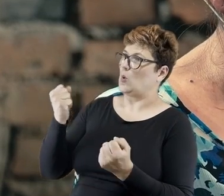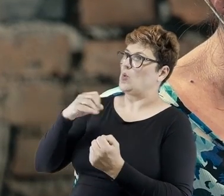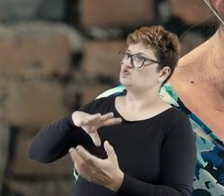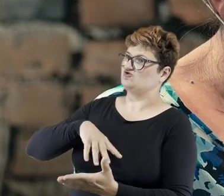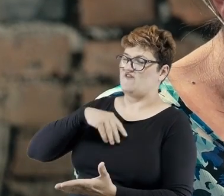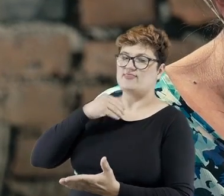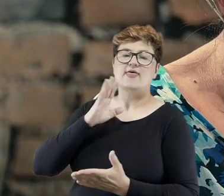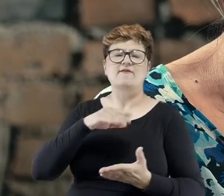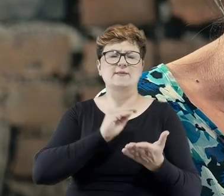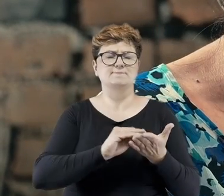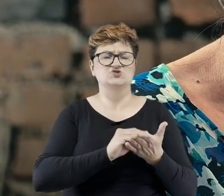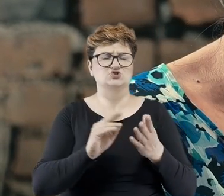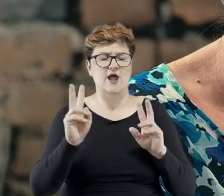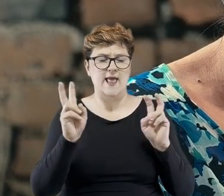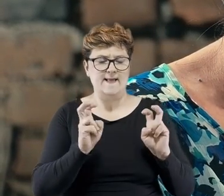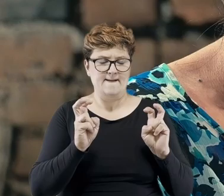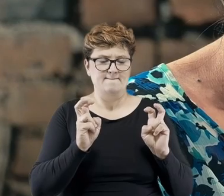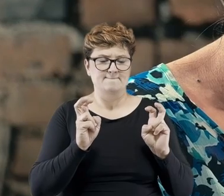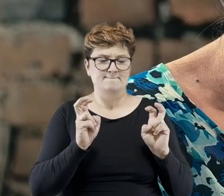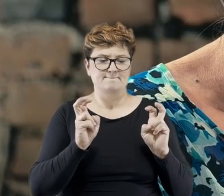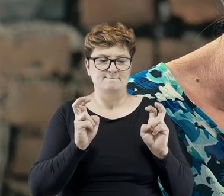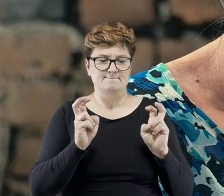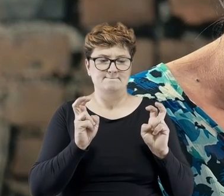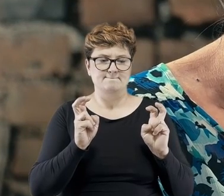jako takiej świętej, ona nawet pisze coś takiego, że